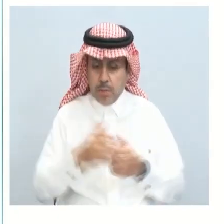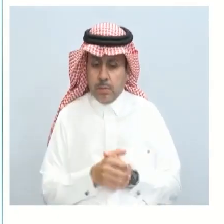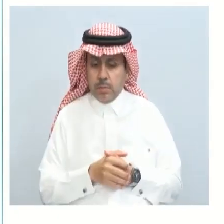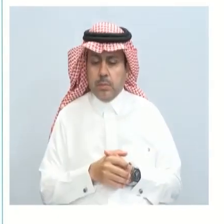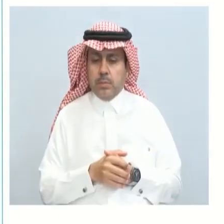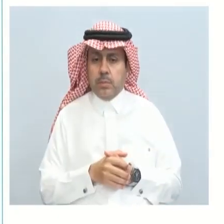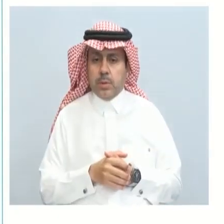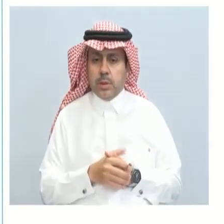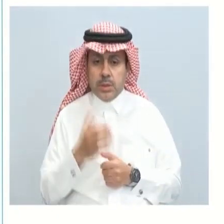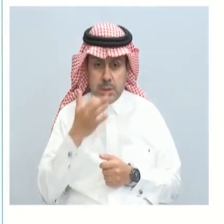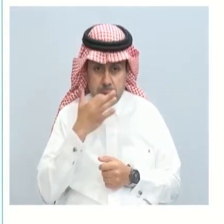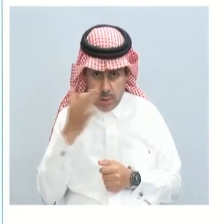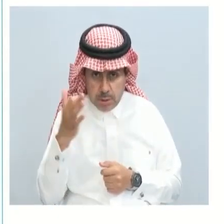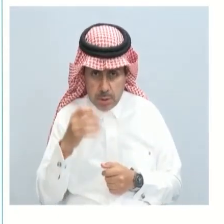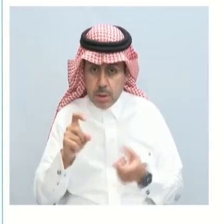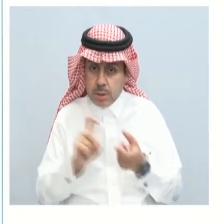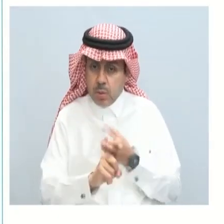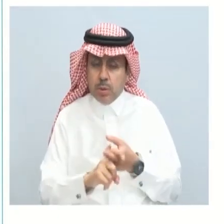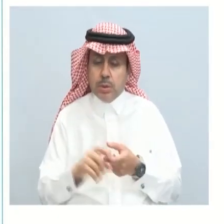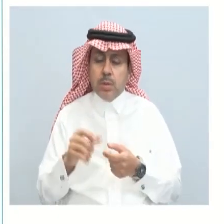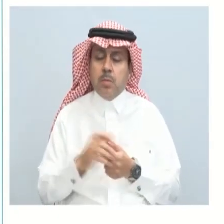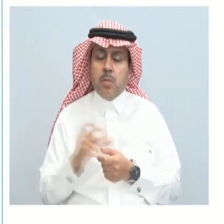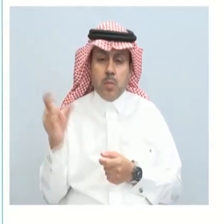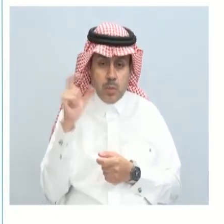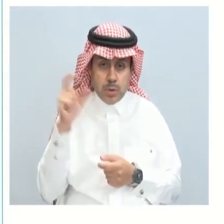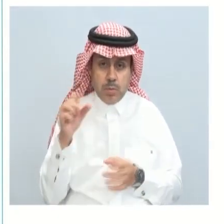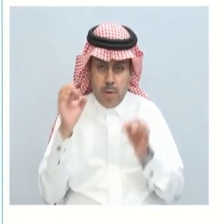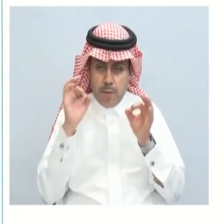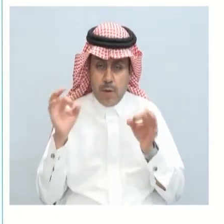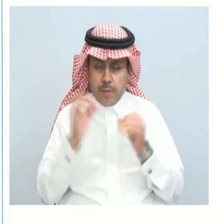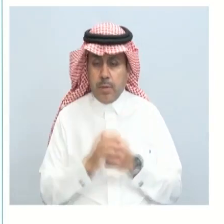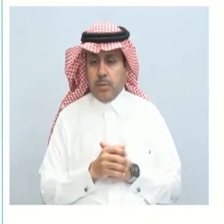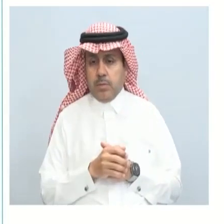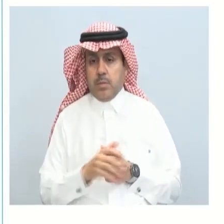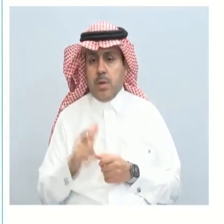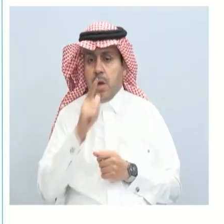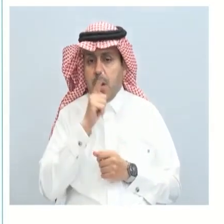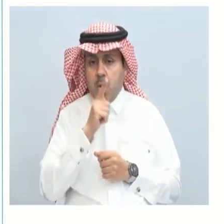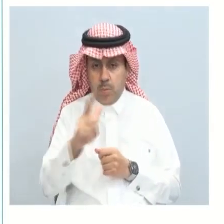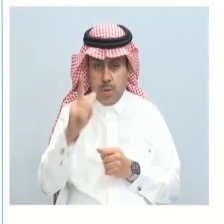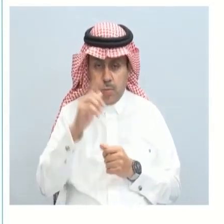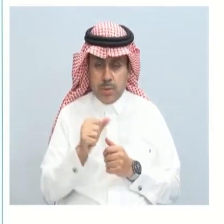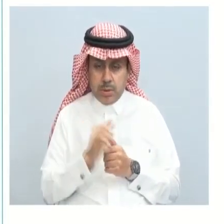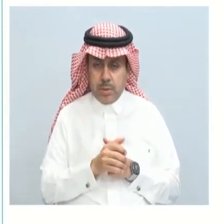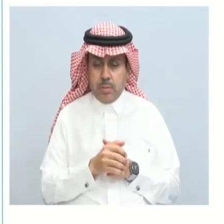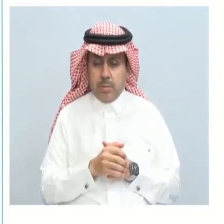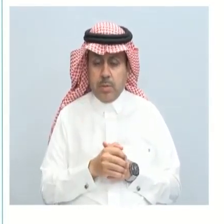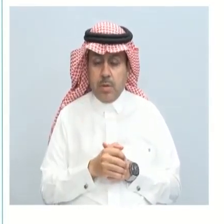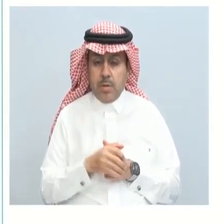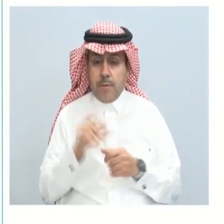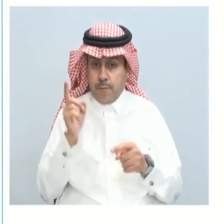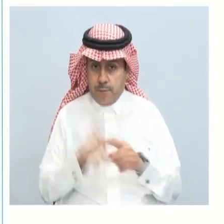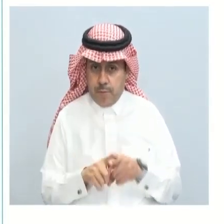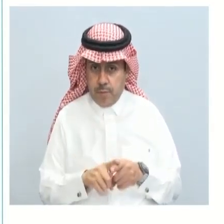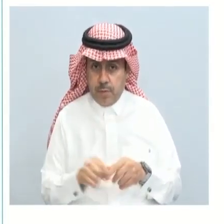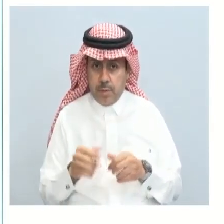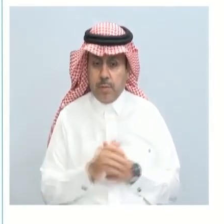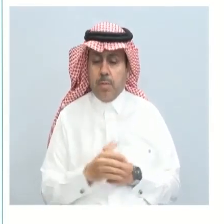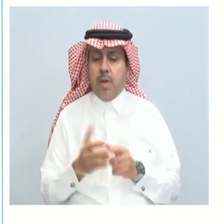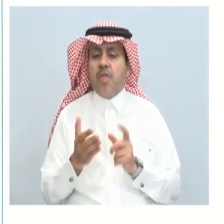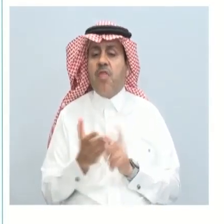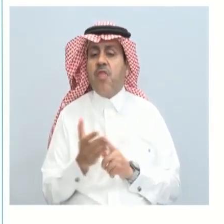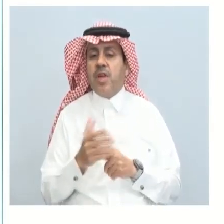تيسر الزواج بالمسلمه وذلك لقول النبي صلى الله عليه وسلم فاظفر بذات الدين